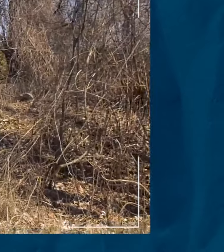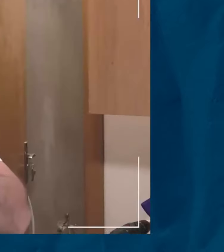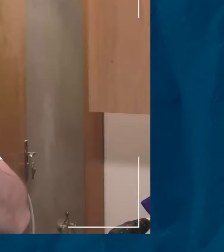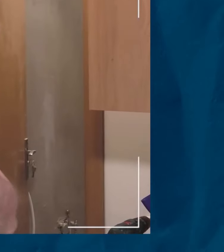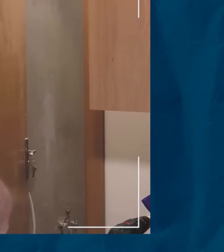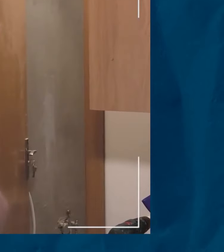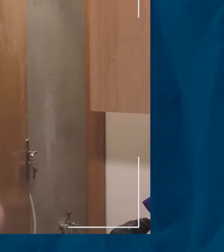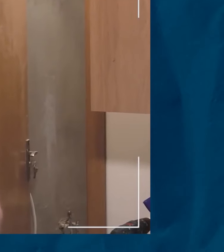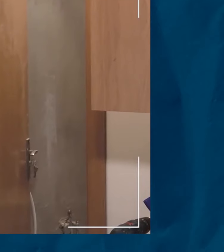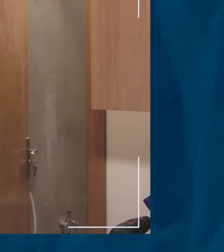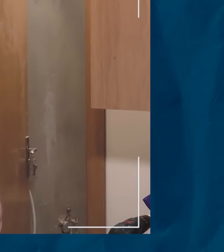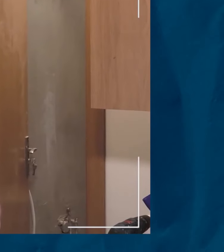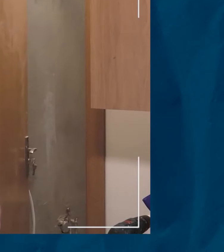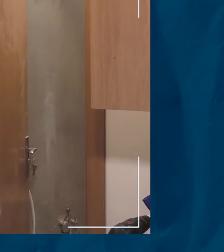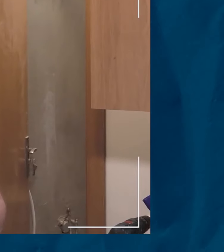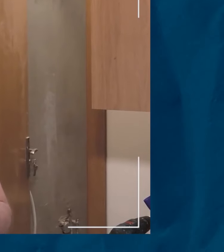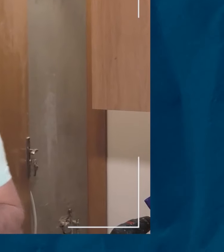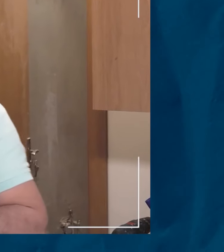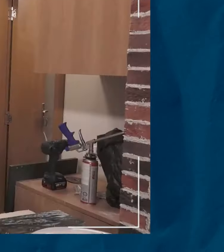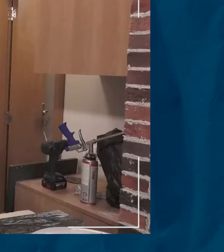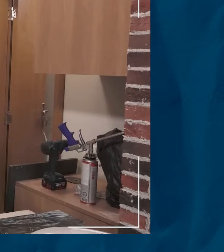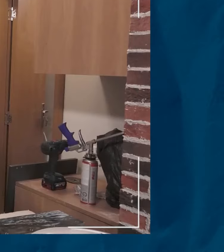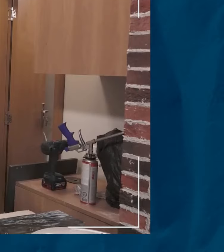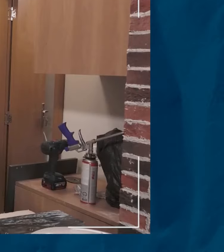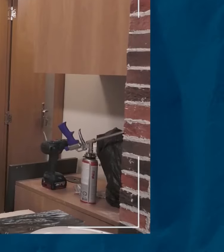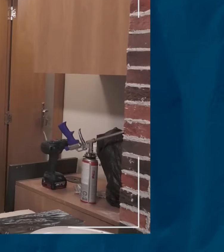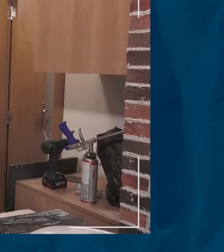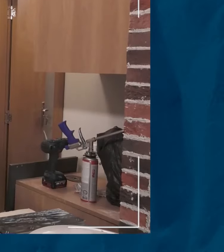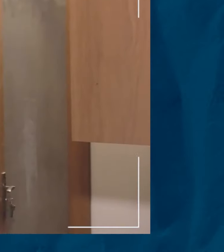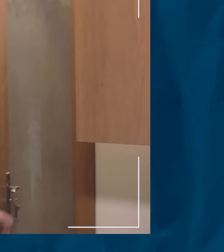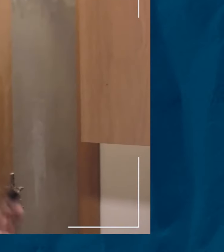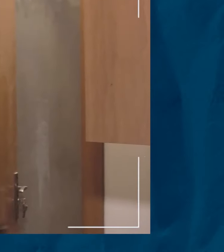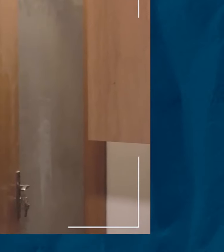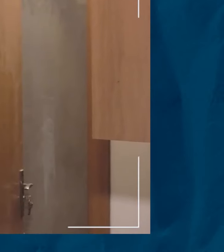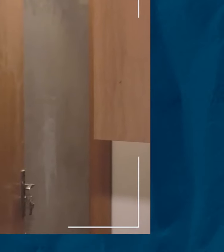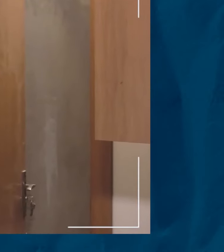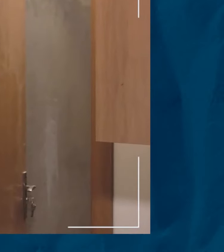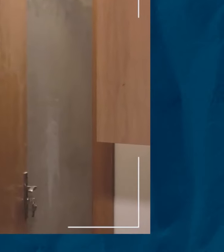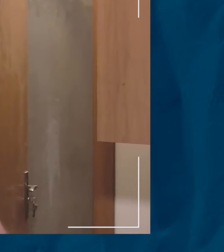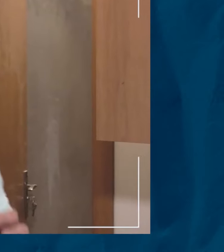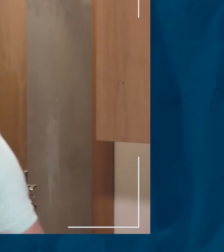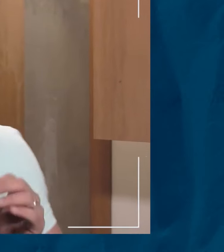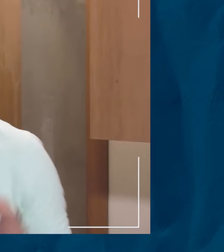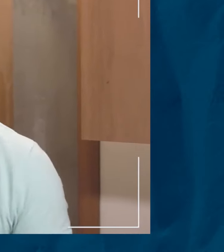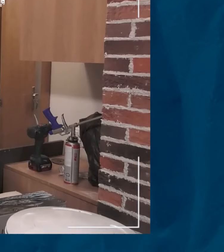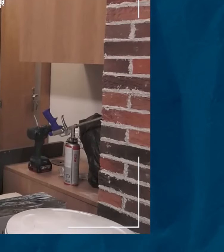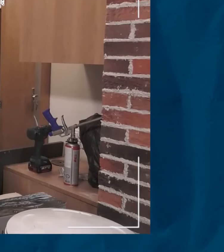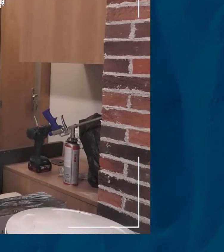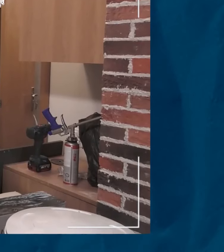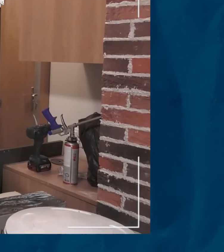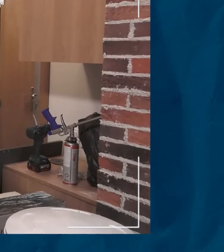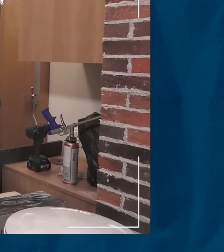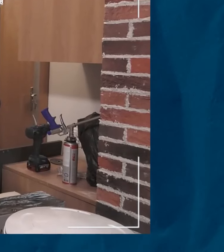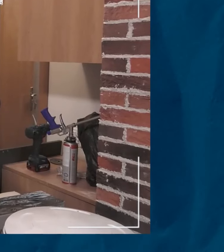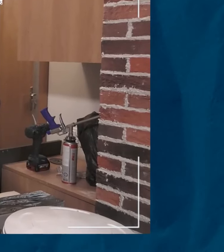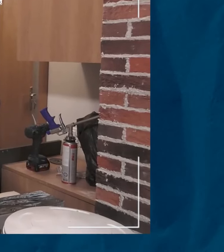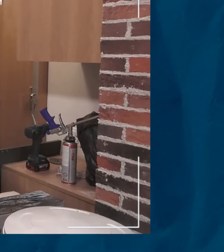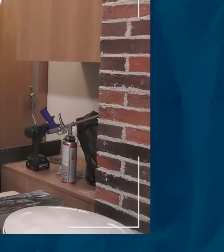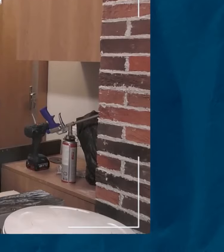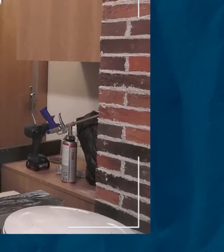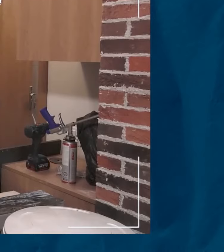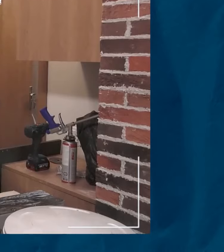виж. Приложението Ask Me. Ask Please. Ask Please и аз пък казвам. Ask Please ми помогна да запазя маса в ресторанта, за да не се изложа